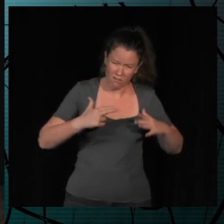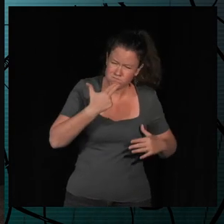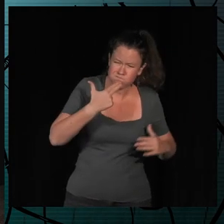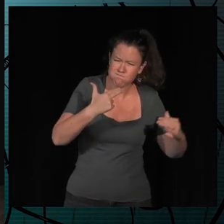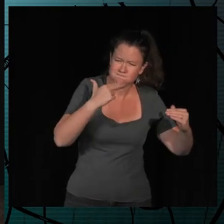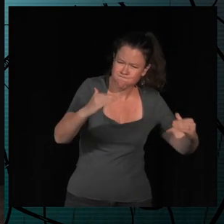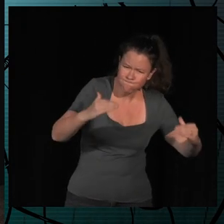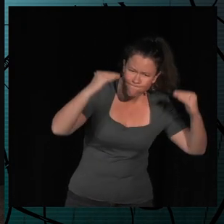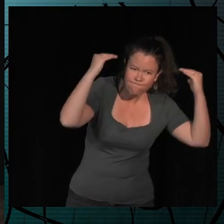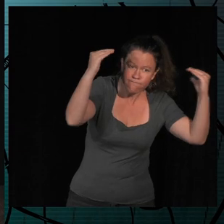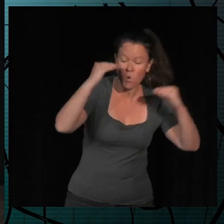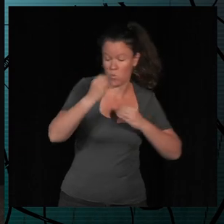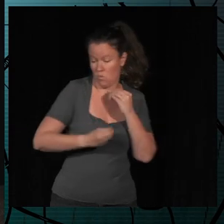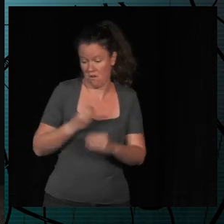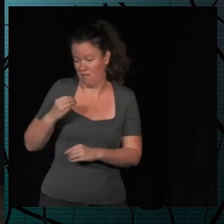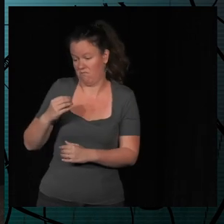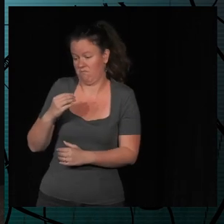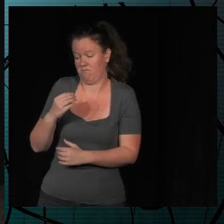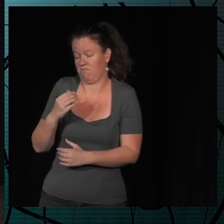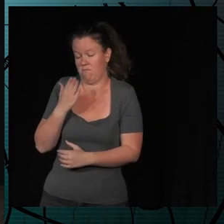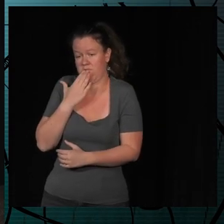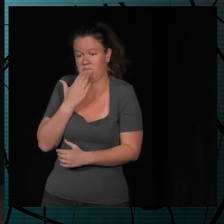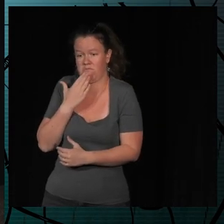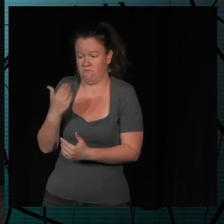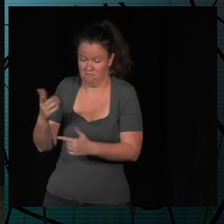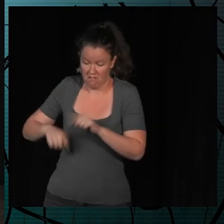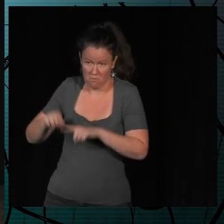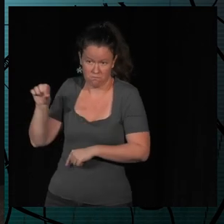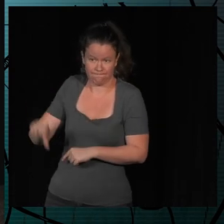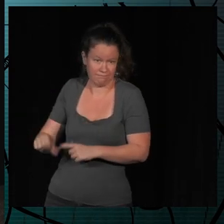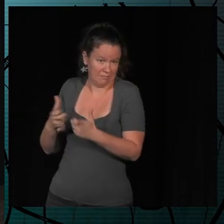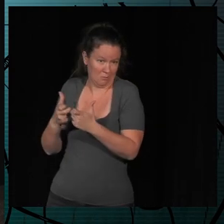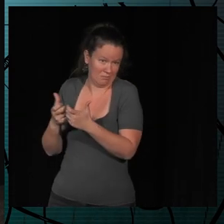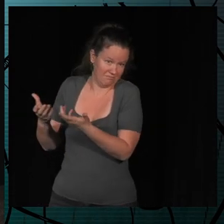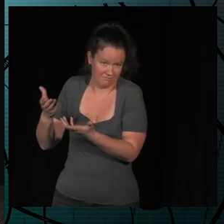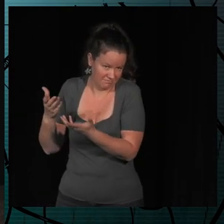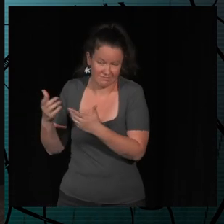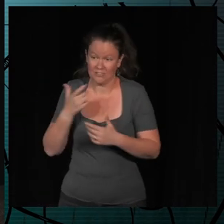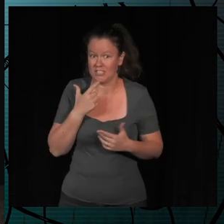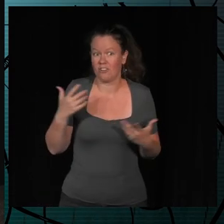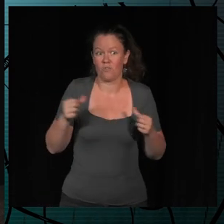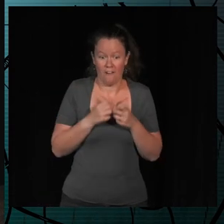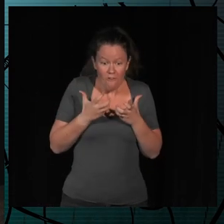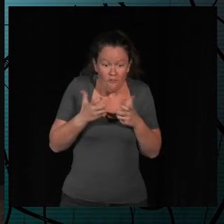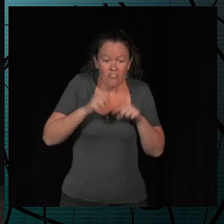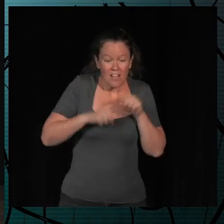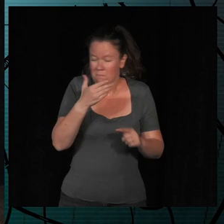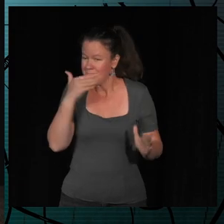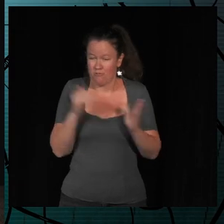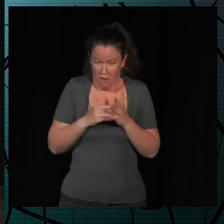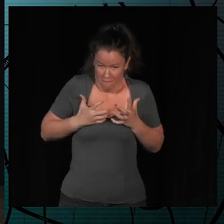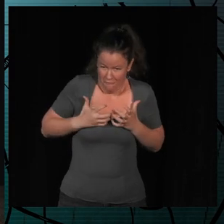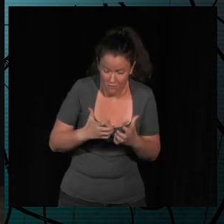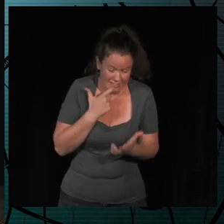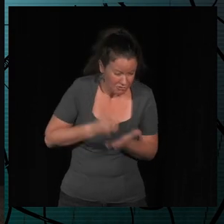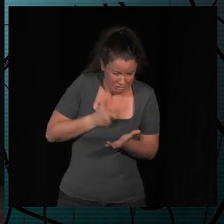payer j'entends beaucoup beaucoup de boîtes avant de d'avoir la le fusil sniper que vous voulez depuis 2 ans et avant